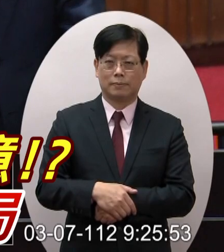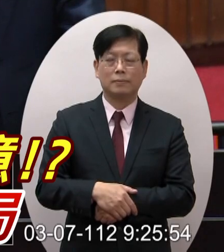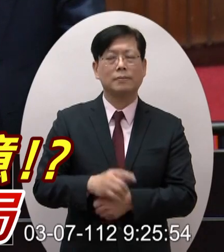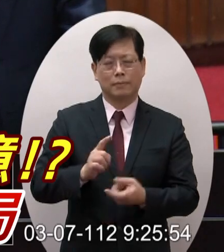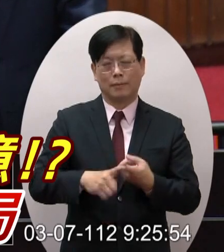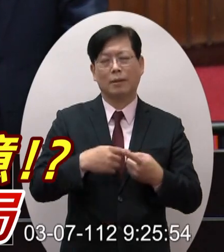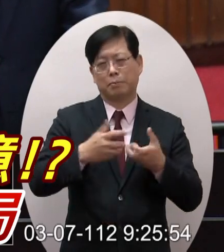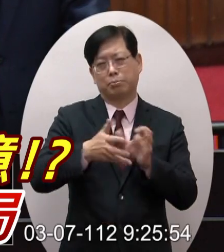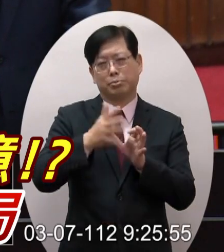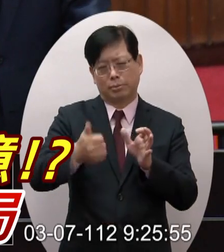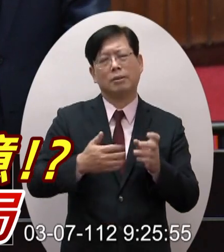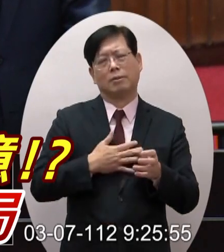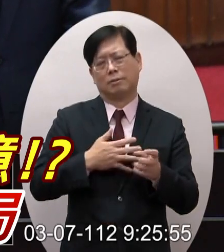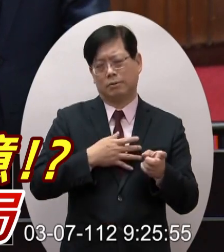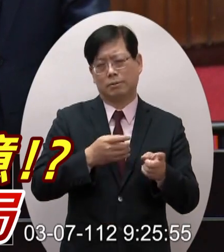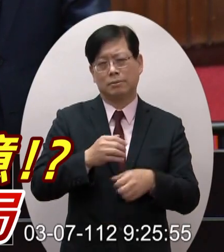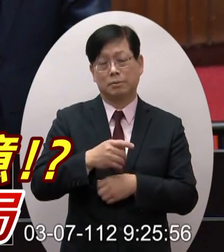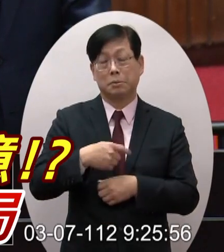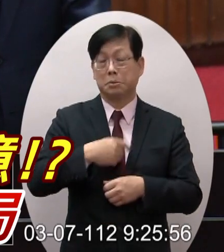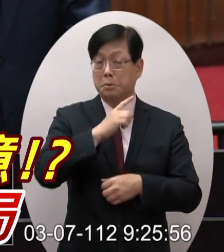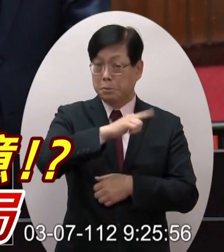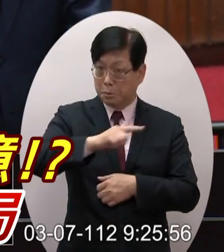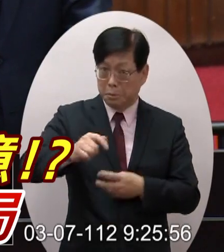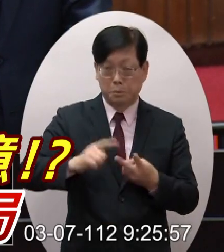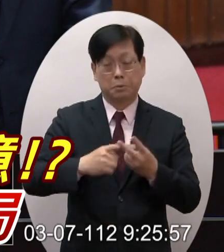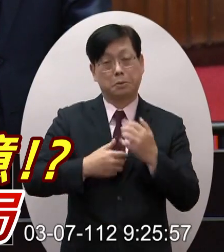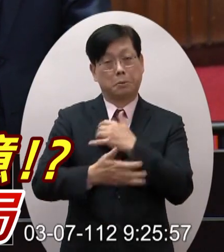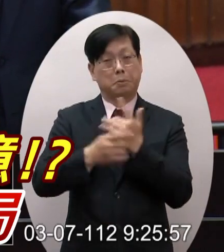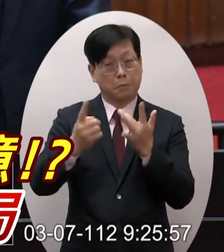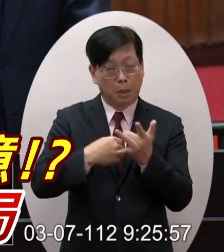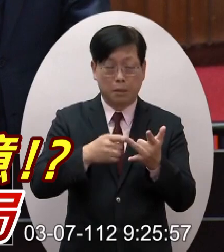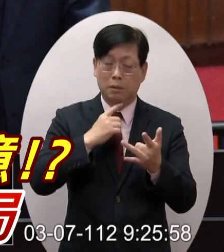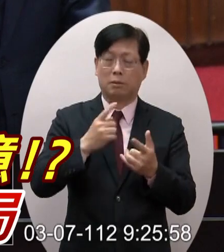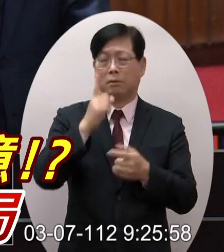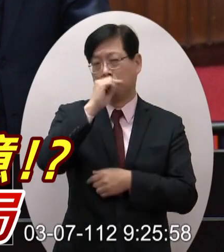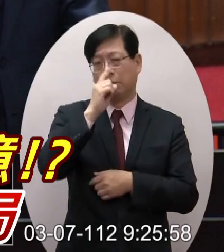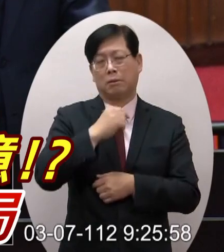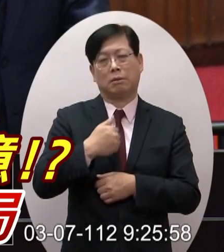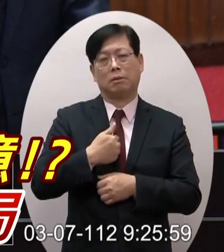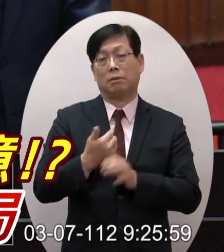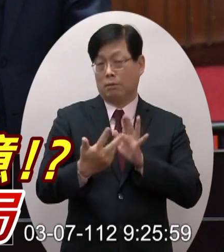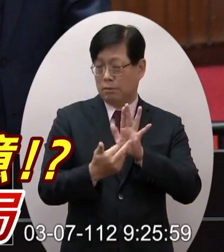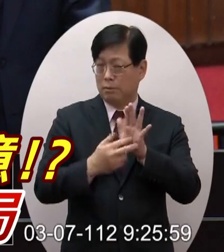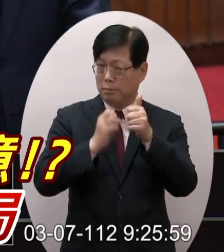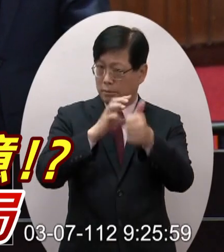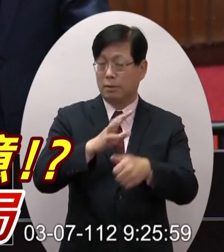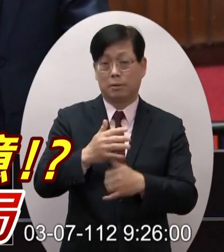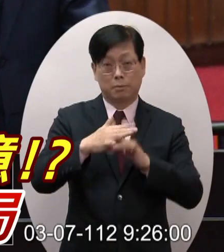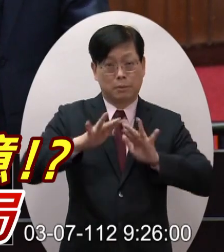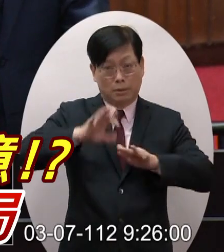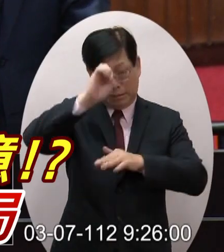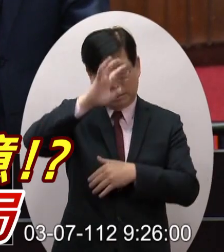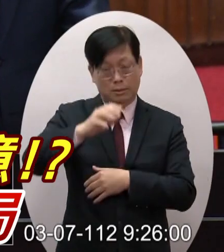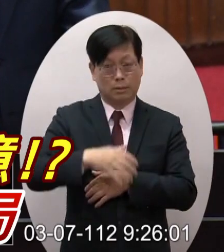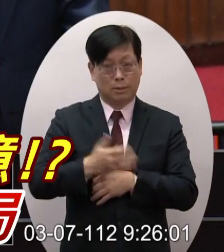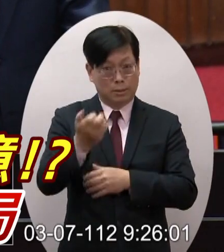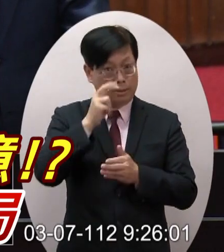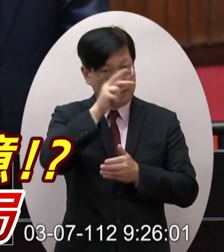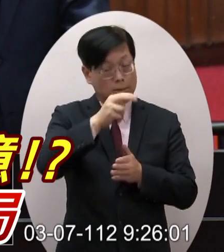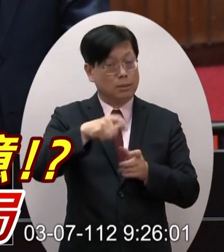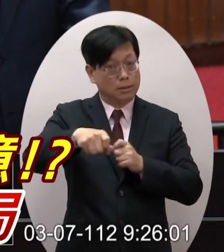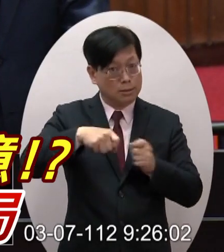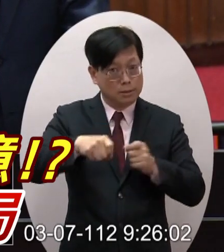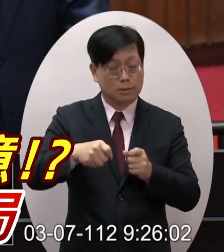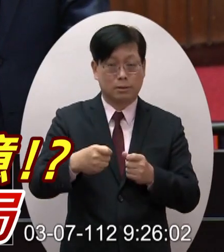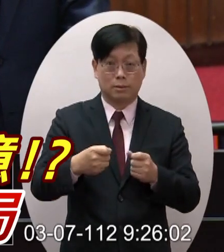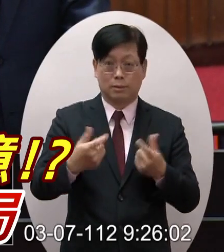了，那个部长，我跟你讲啦，物料缺工。工程，我老实说了，现在你民进党前瞻计划，